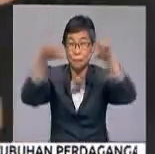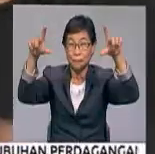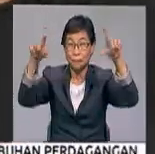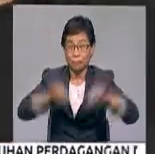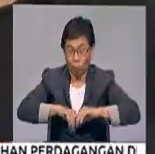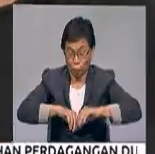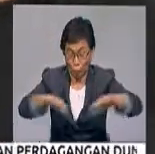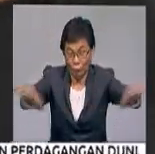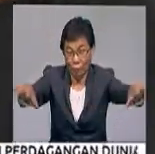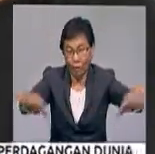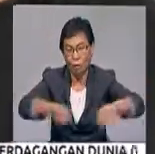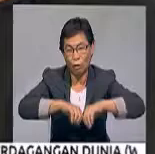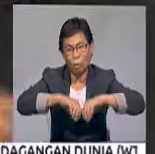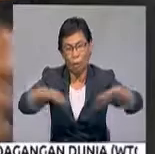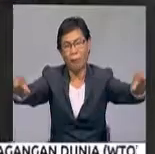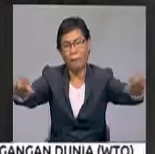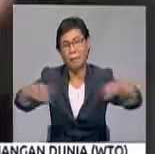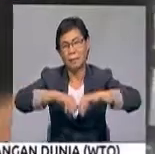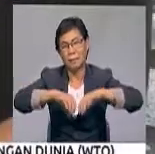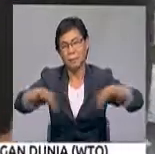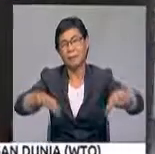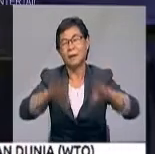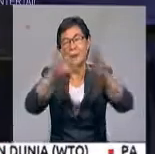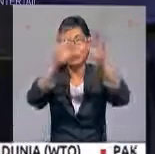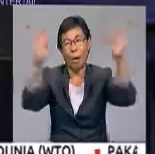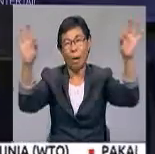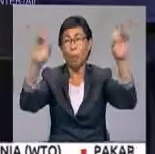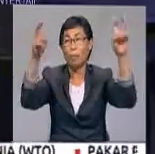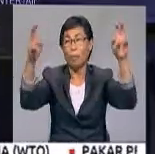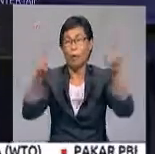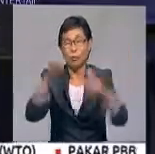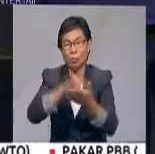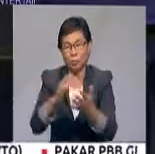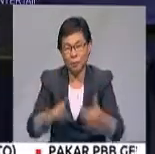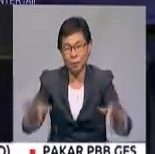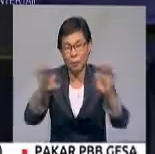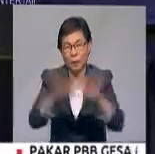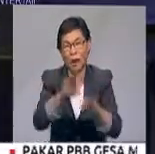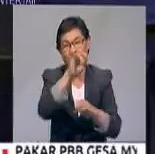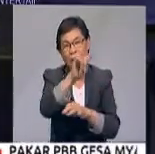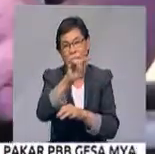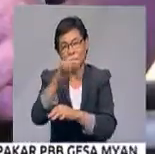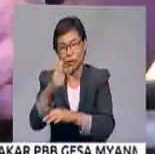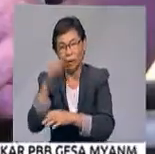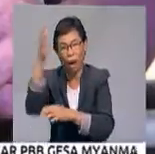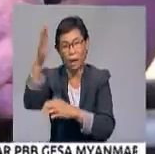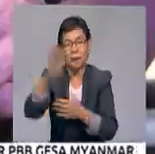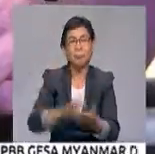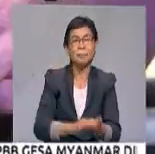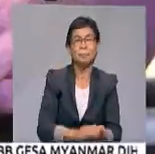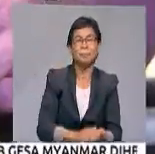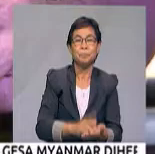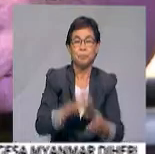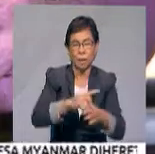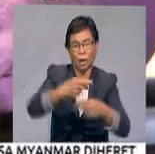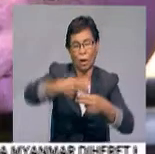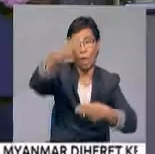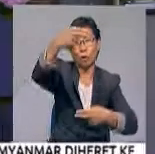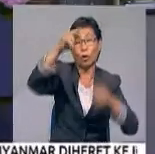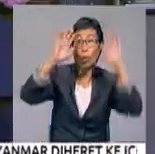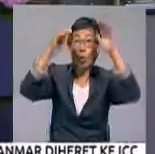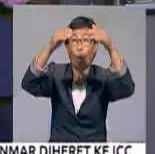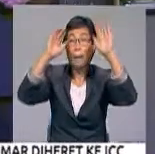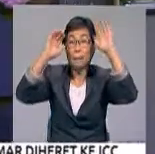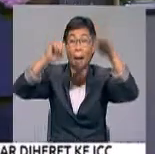Viral ke salah satu contoh ataupun dia haters ni penting. Konsert showcase album 2 FTG ini akan diadakan di Grand Continental Hotel Kuantan